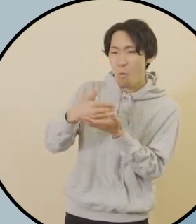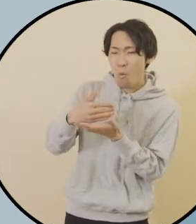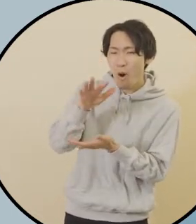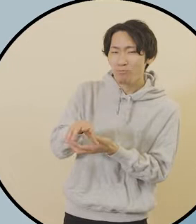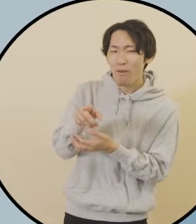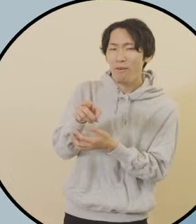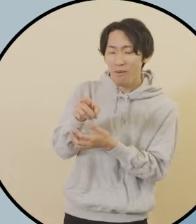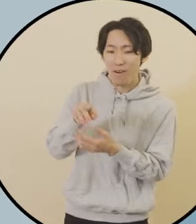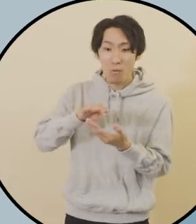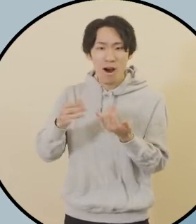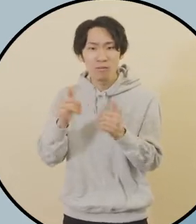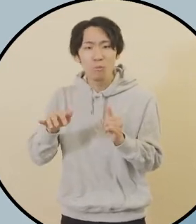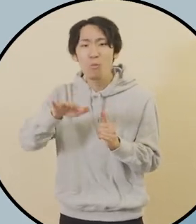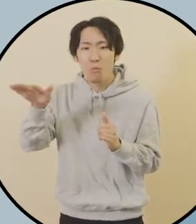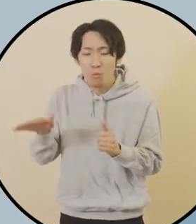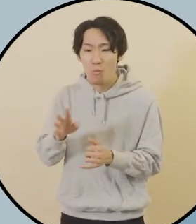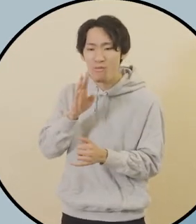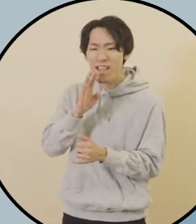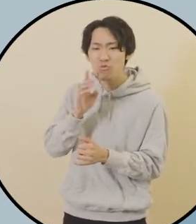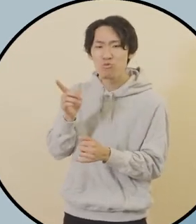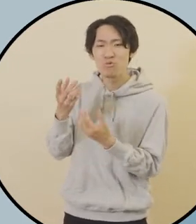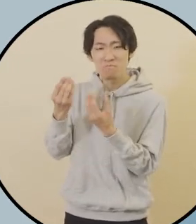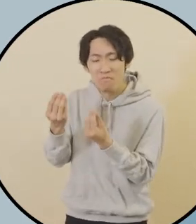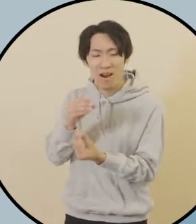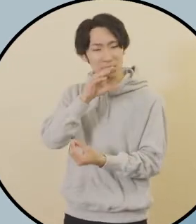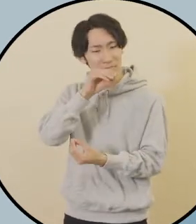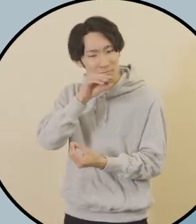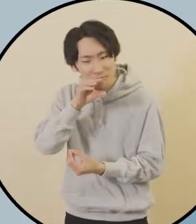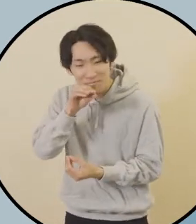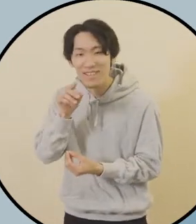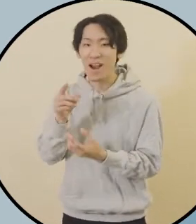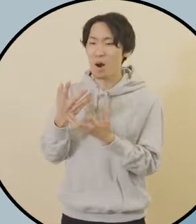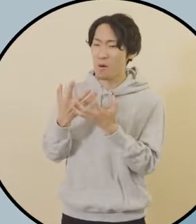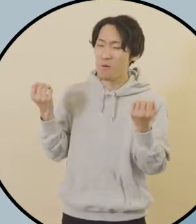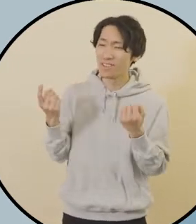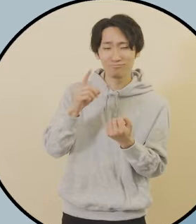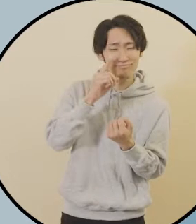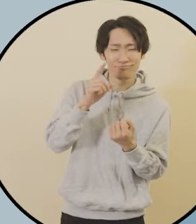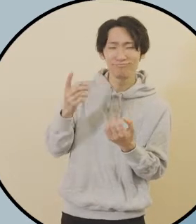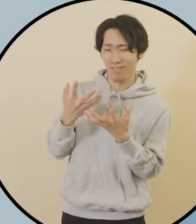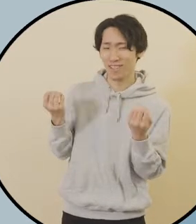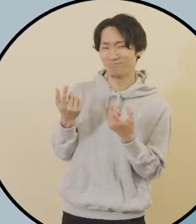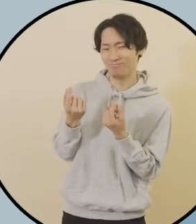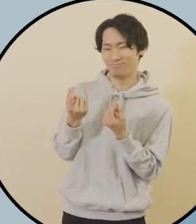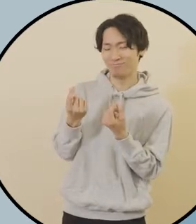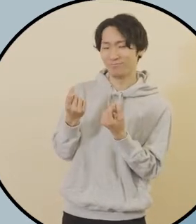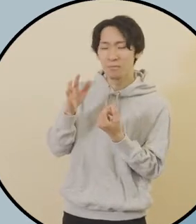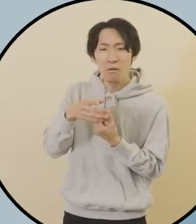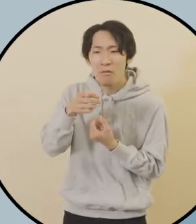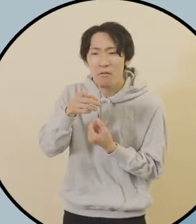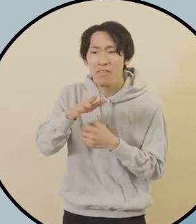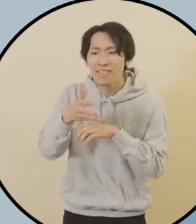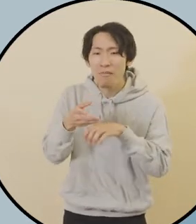けどまあ他の人はある程度今話にあったようにセリフをしゃべってもらったりって事がまぁまぁまぁまぁ